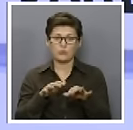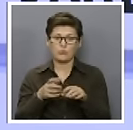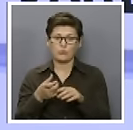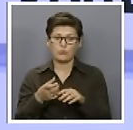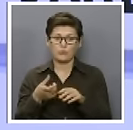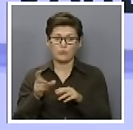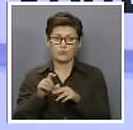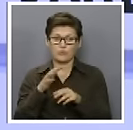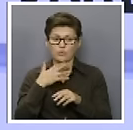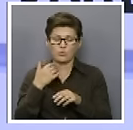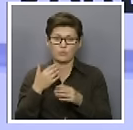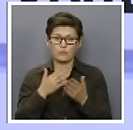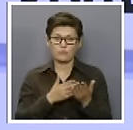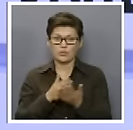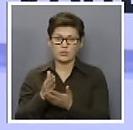өте көп векторлы